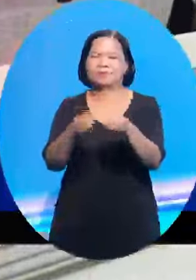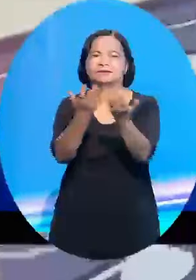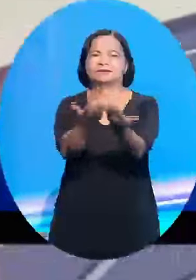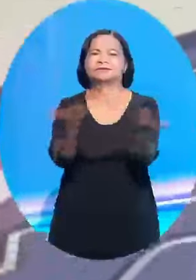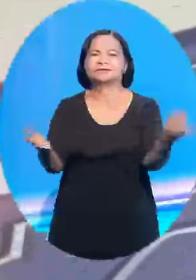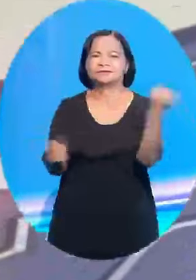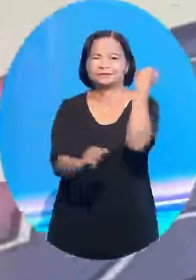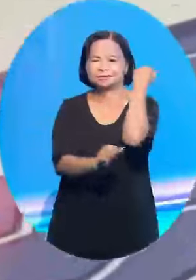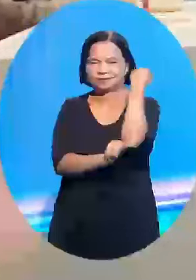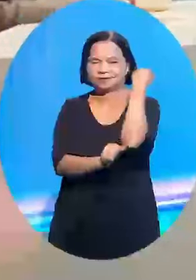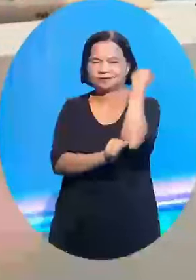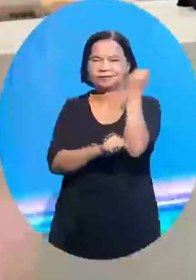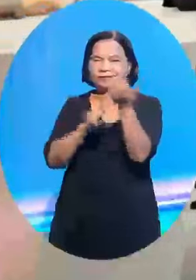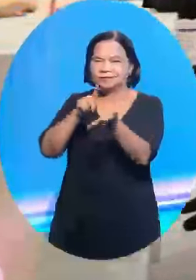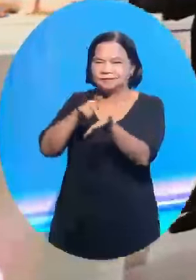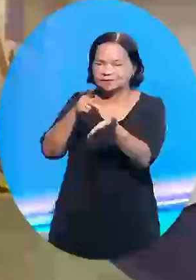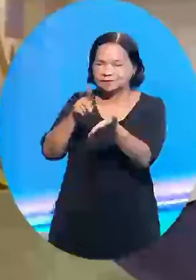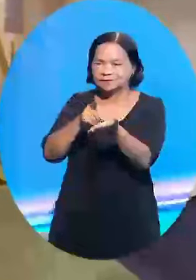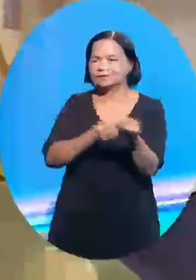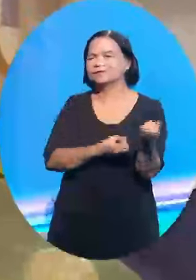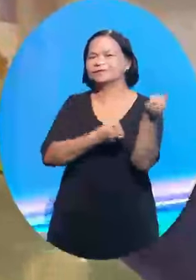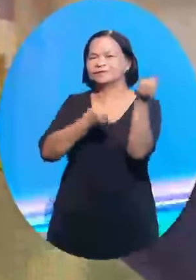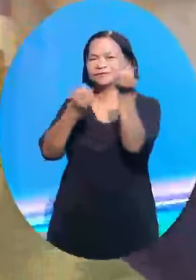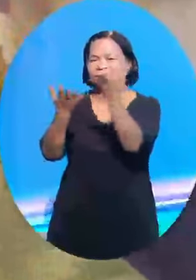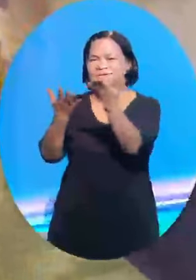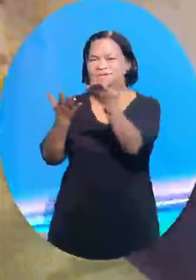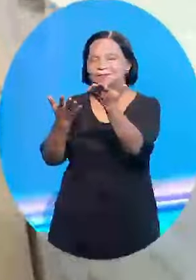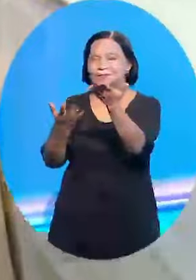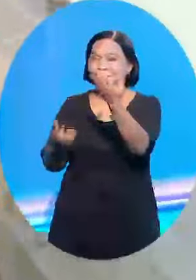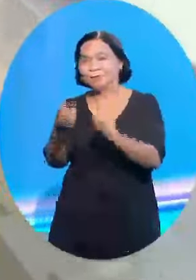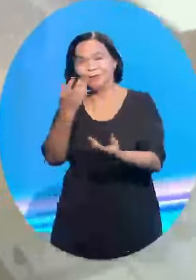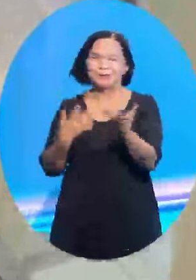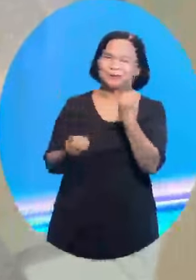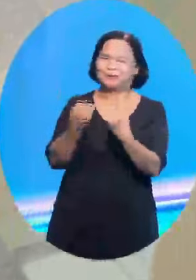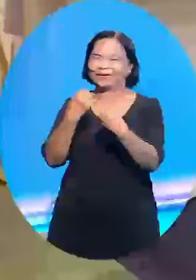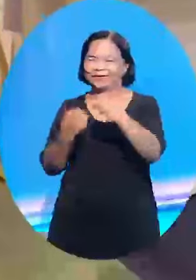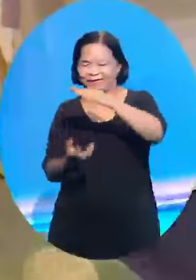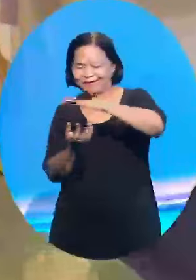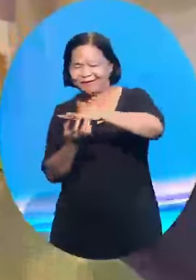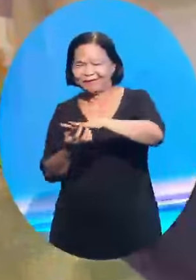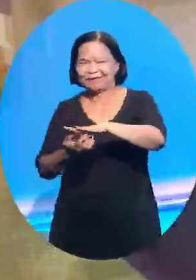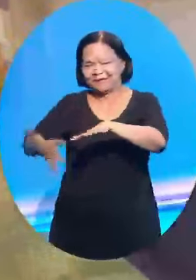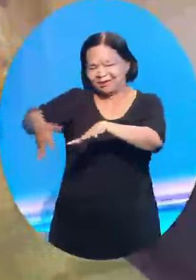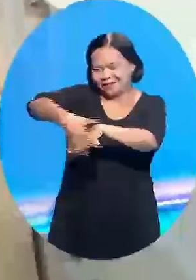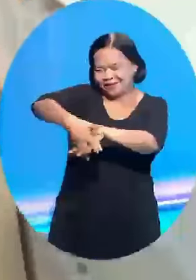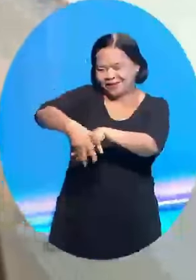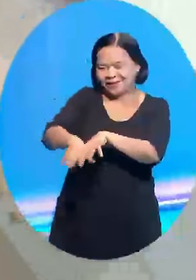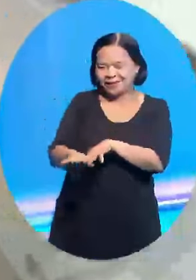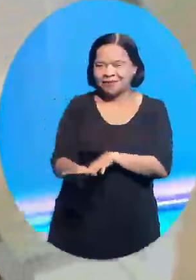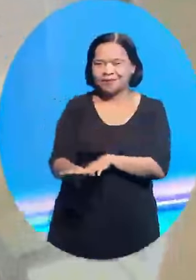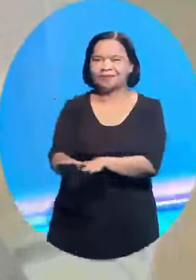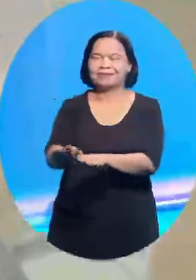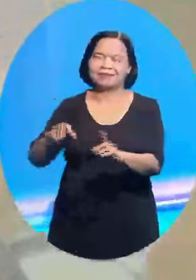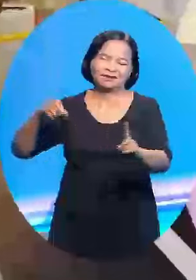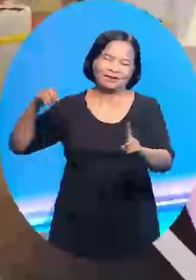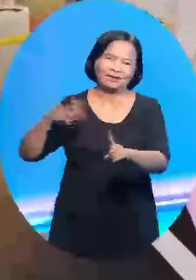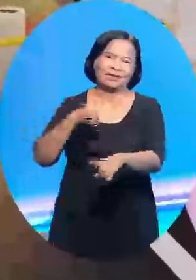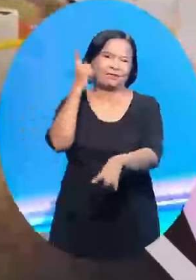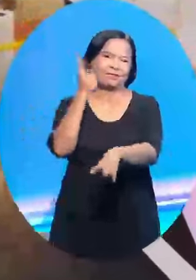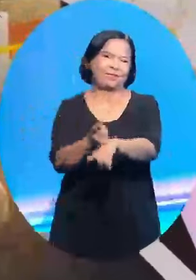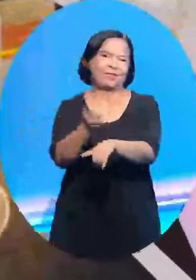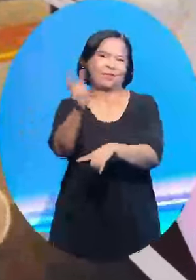Gòn, là sự kiện kết nối thương mại mang đến một thị trường giao thương sôi động nhất của ngành công nghiệp dệt may trong và ngoài nước, thu hút sự tham dự của hơn